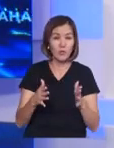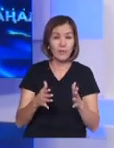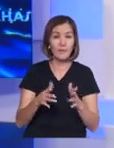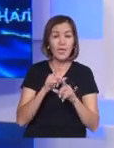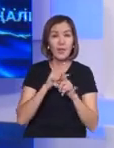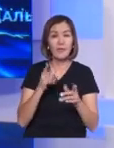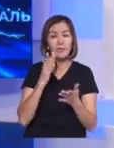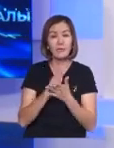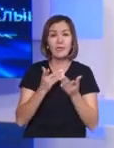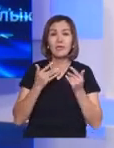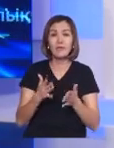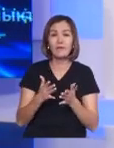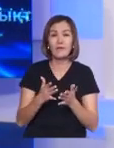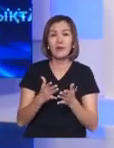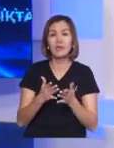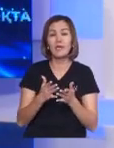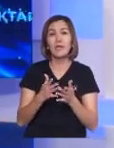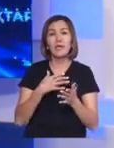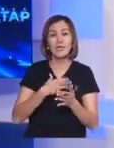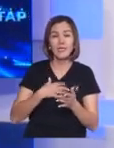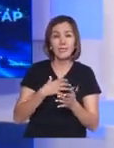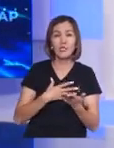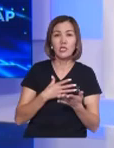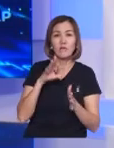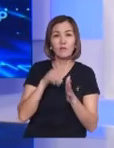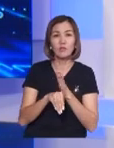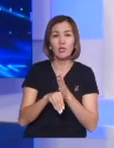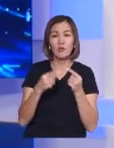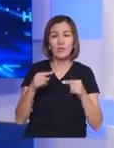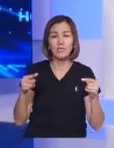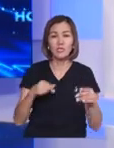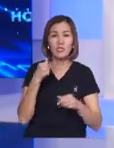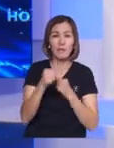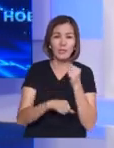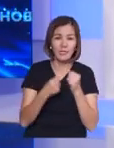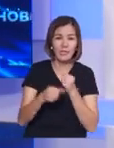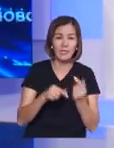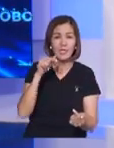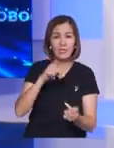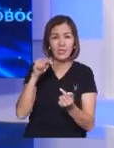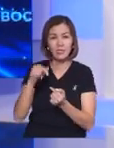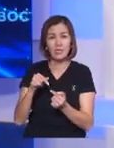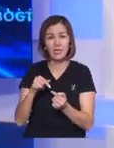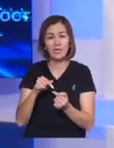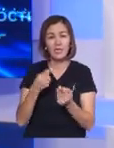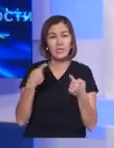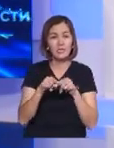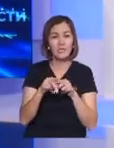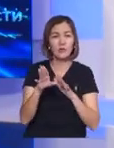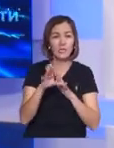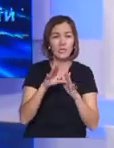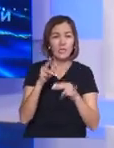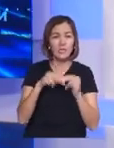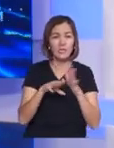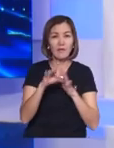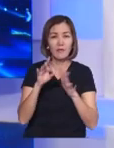Сооружаемый объект имеет требования по функциональному назначению, включает в себя различные материалы, сочетание которых определяется технологией